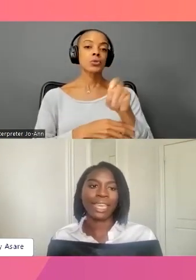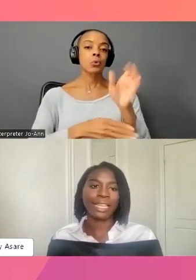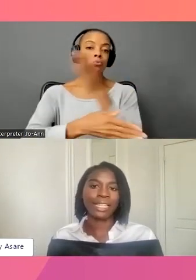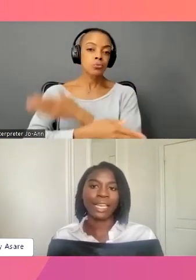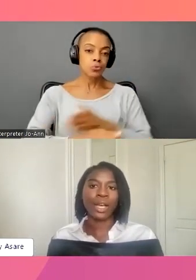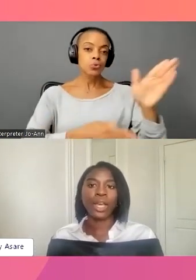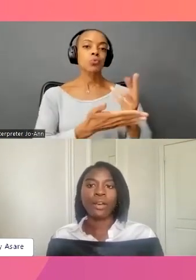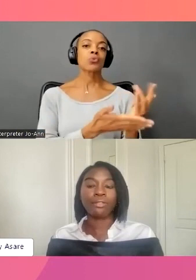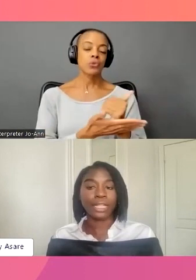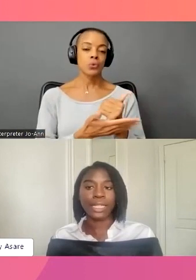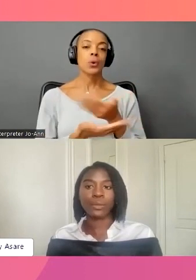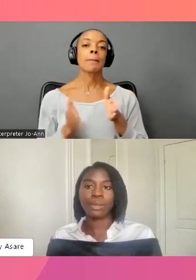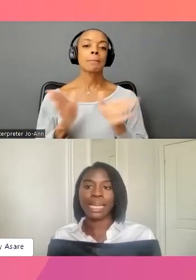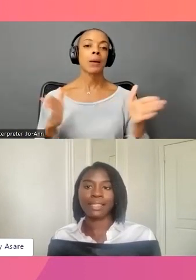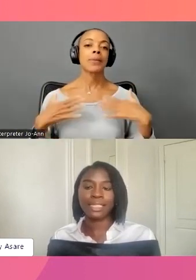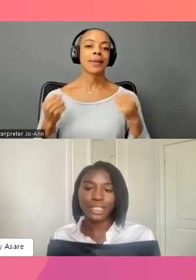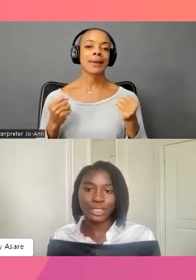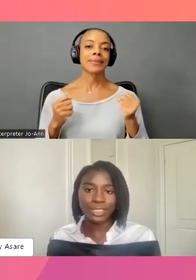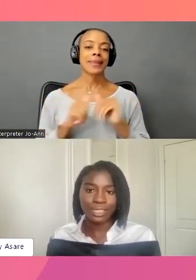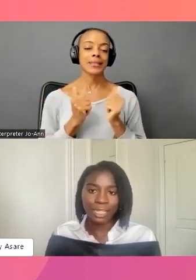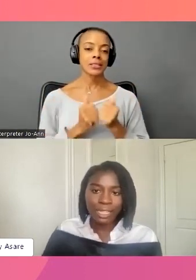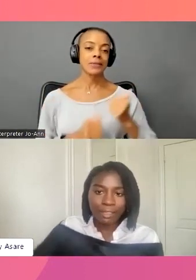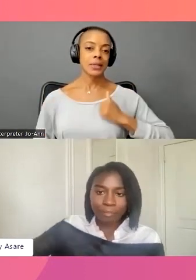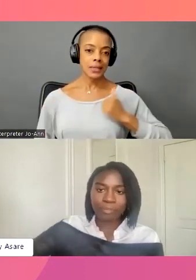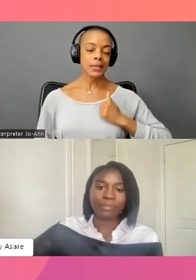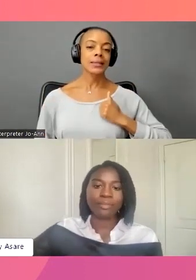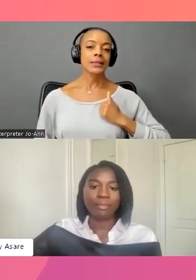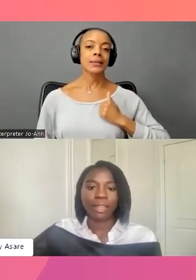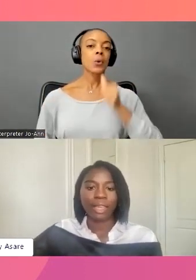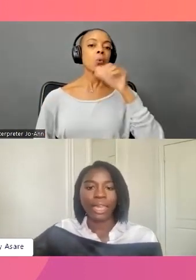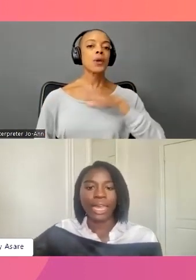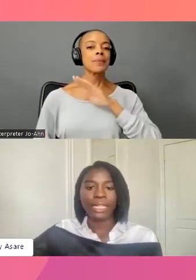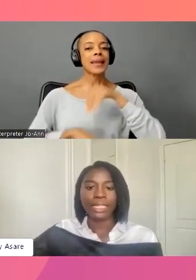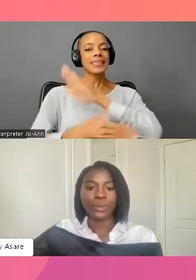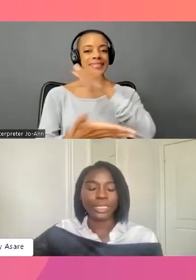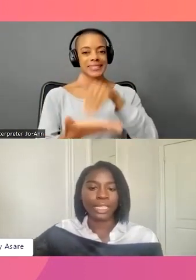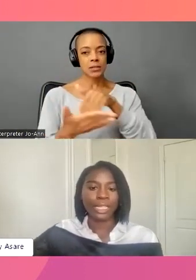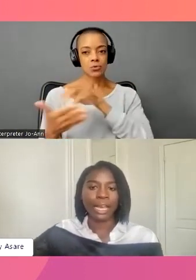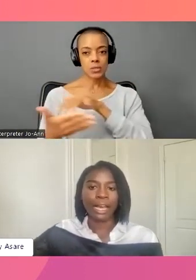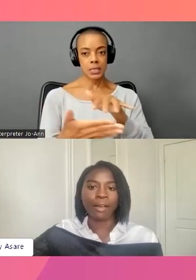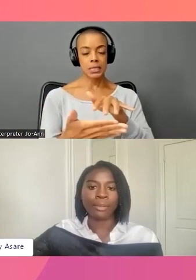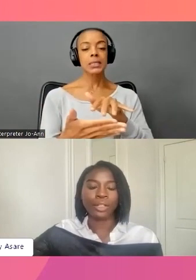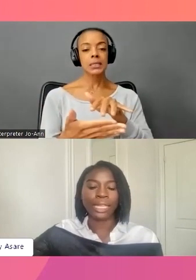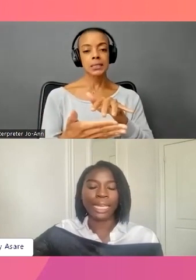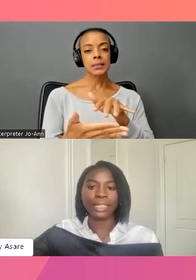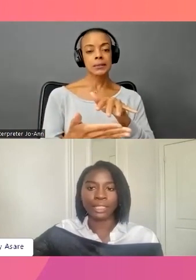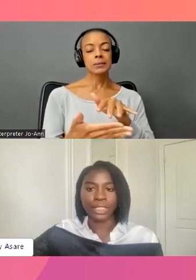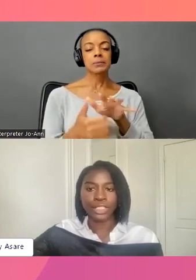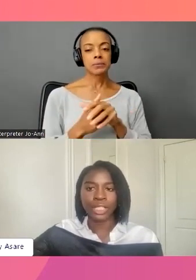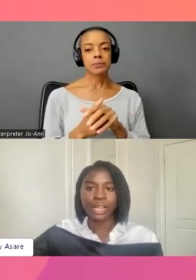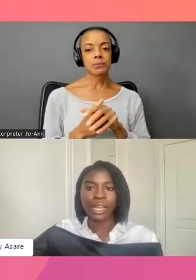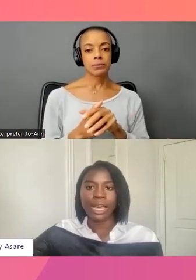étude donc analytique financée par le gouvernement du Canada, par la